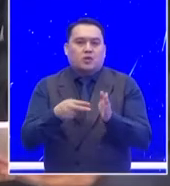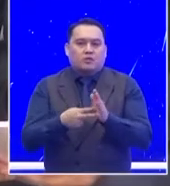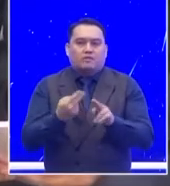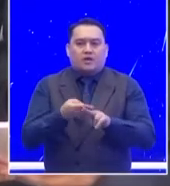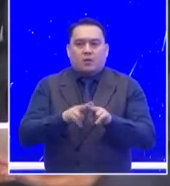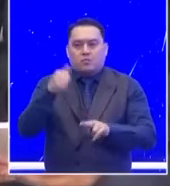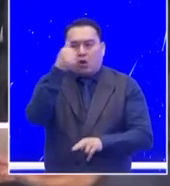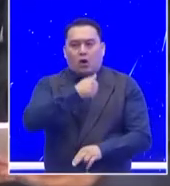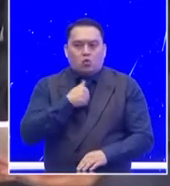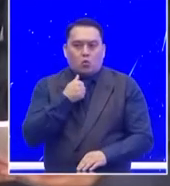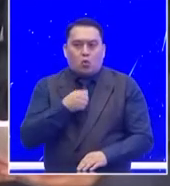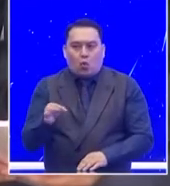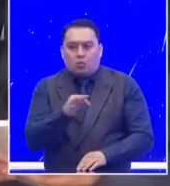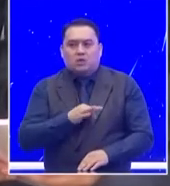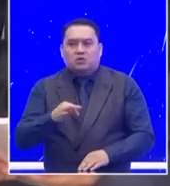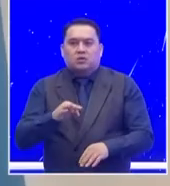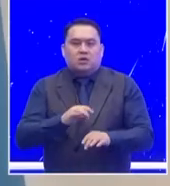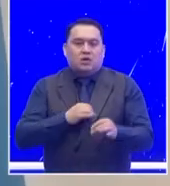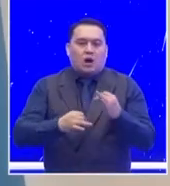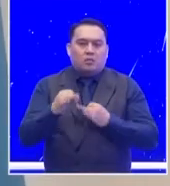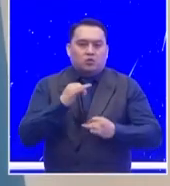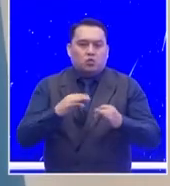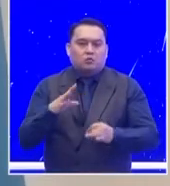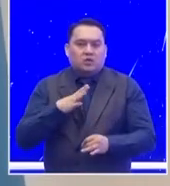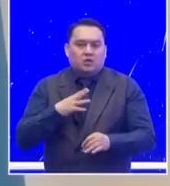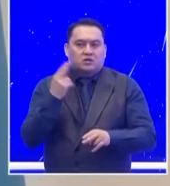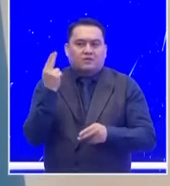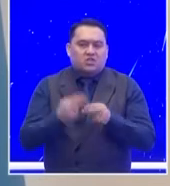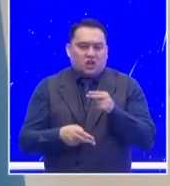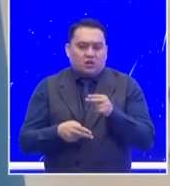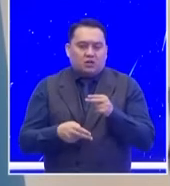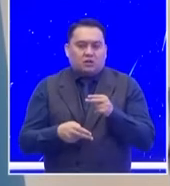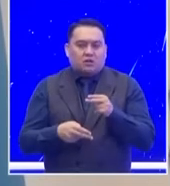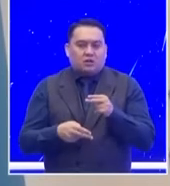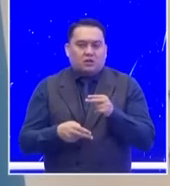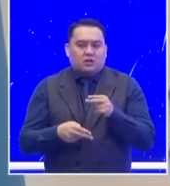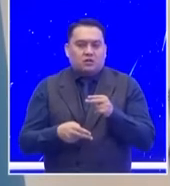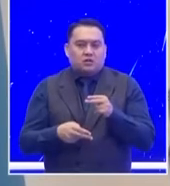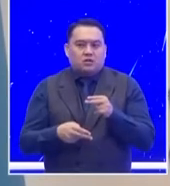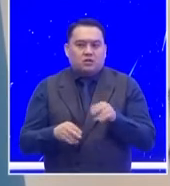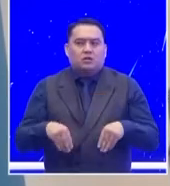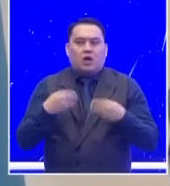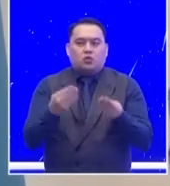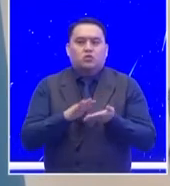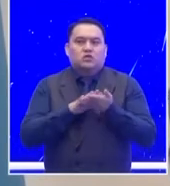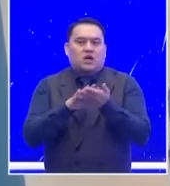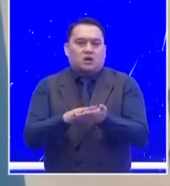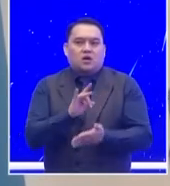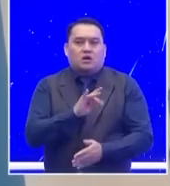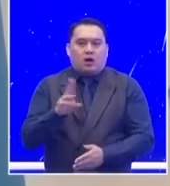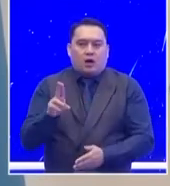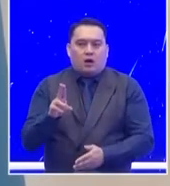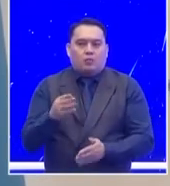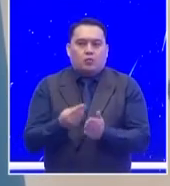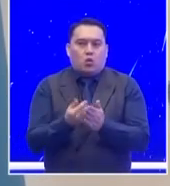Я с ЖКХ области разговаривал, они в этом году ее завершат и дадут заявку на республиканский